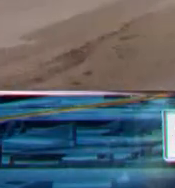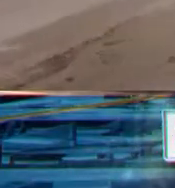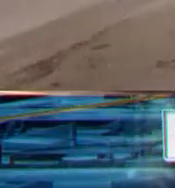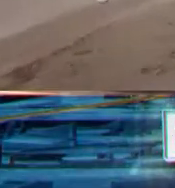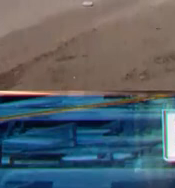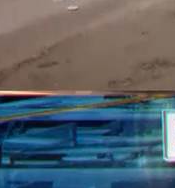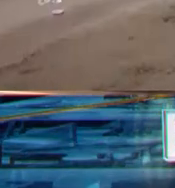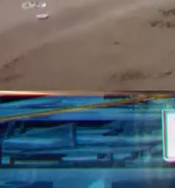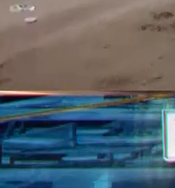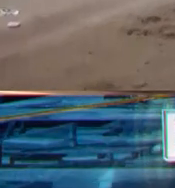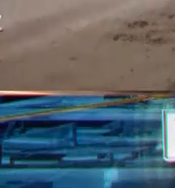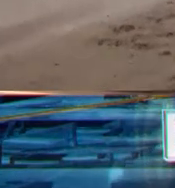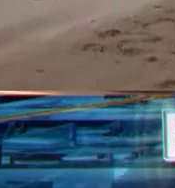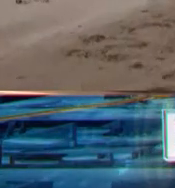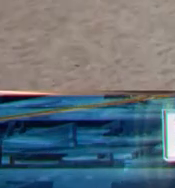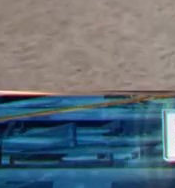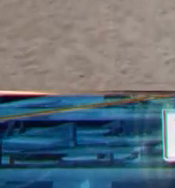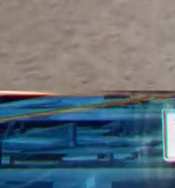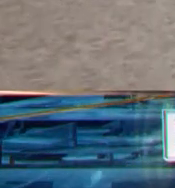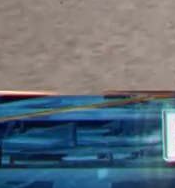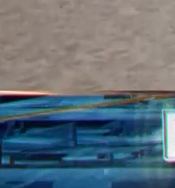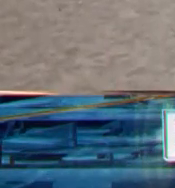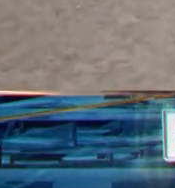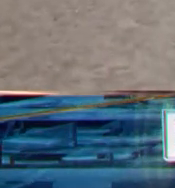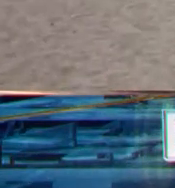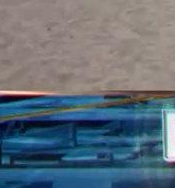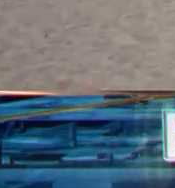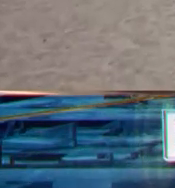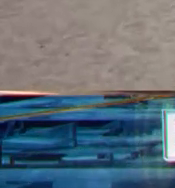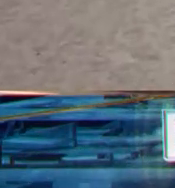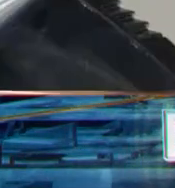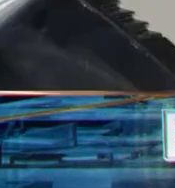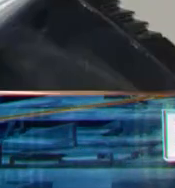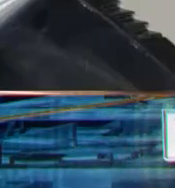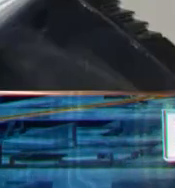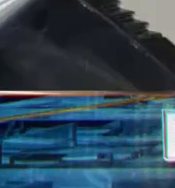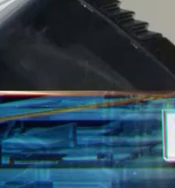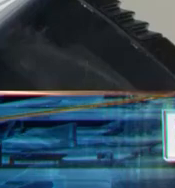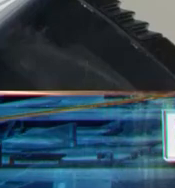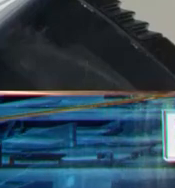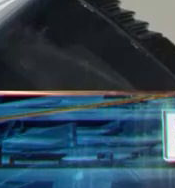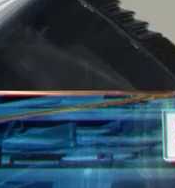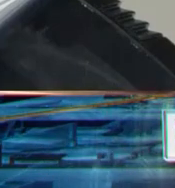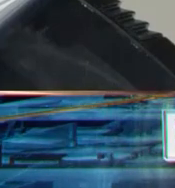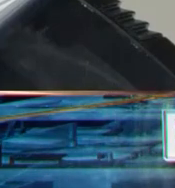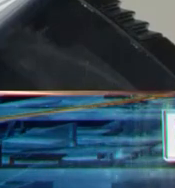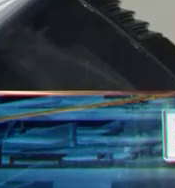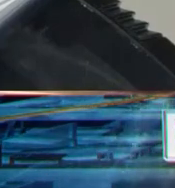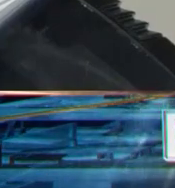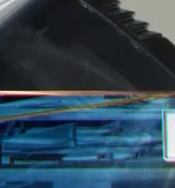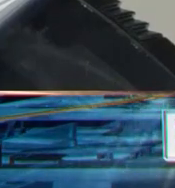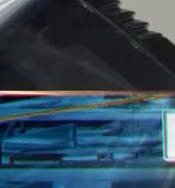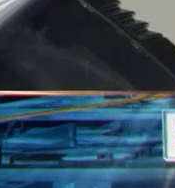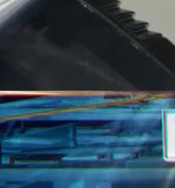Сақтықта қорлық жоқ. Облыста шомылу маусымы басталғалы 8 адам суға кеткен. Суға шомылу кезінде тек